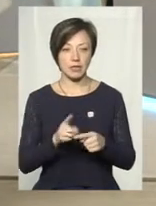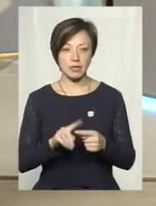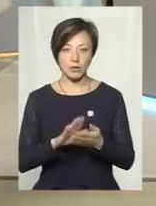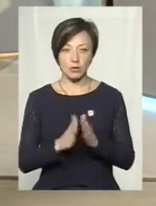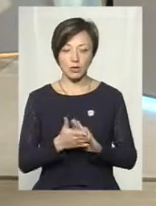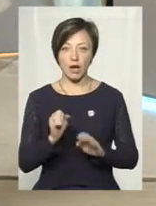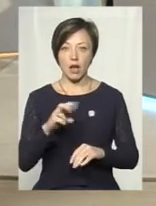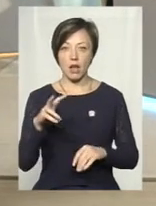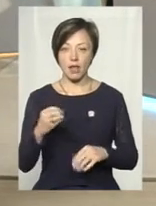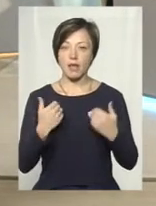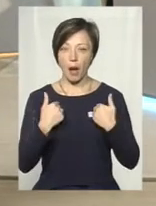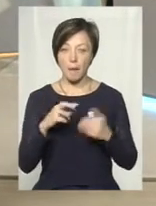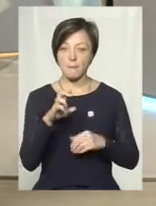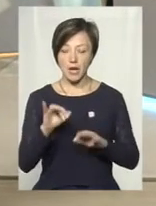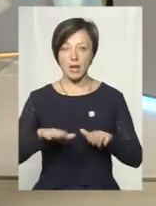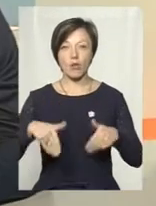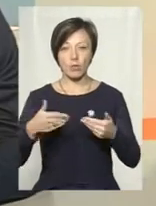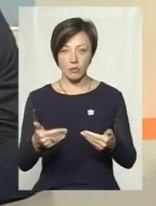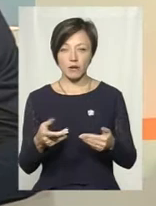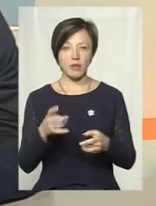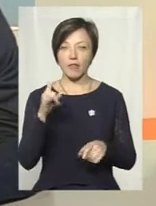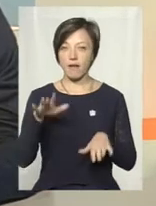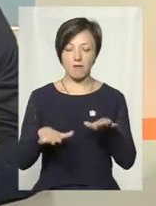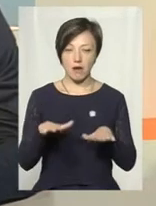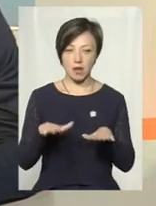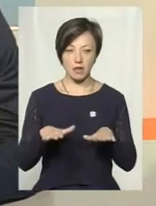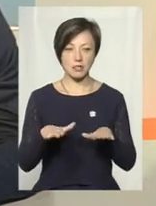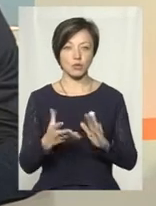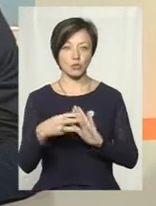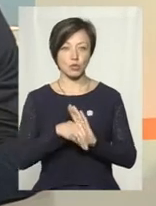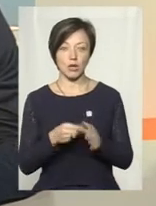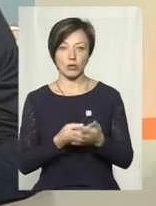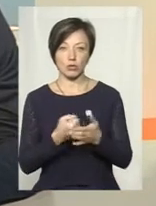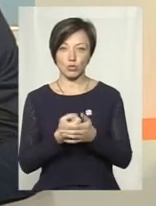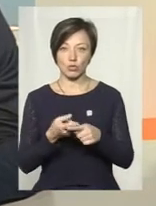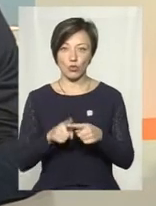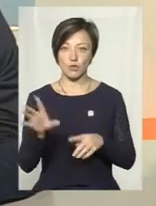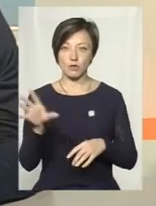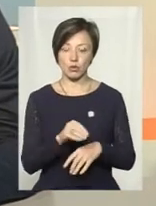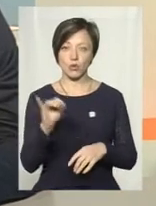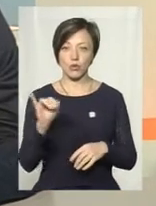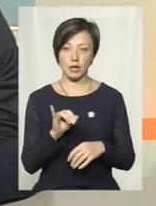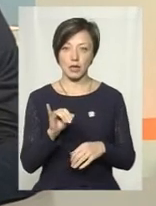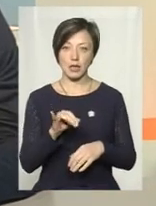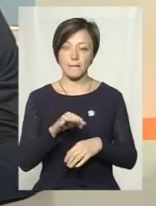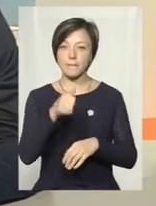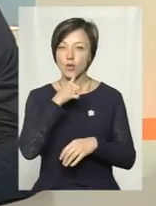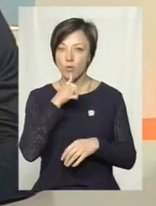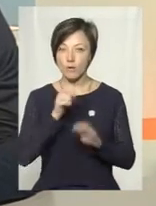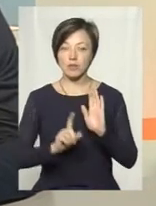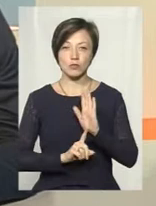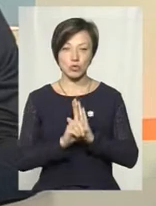ситуація, але я би рекомендував, щоб вони не вагалися, долучалися до цього всього і пробували